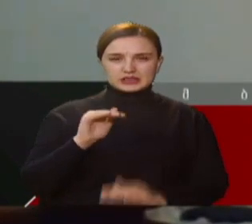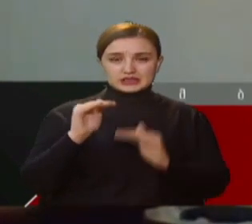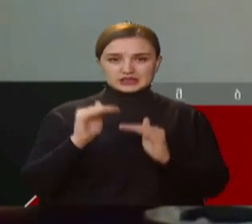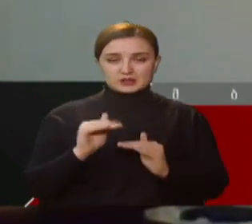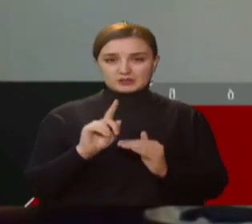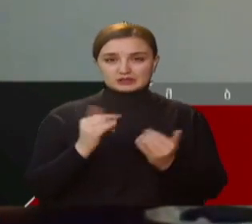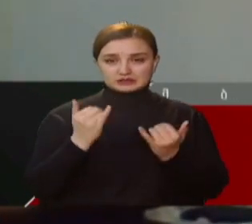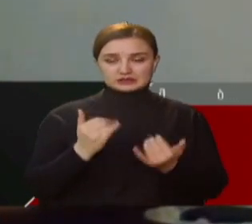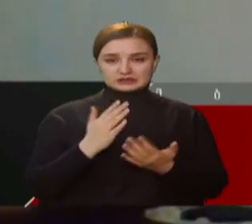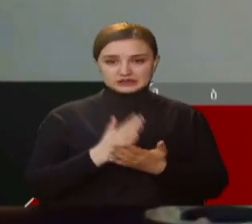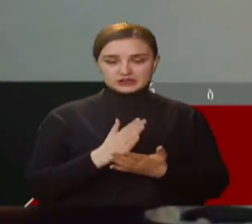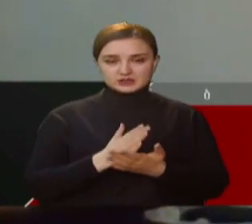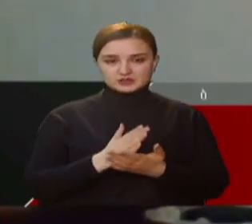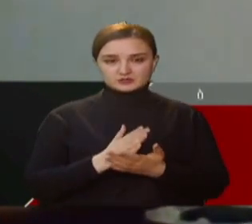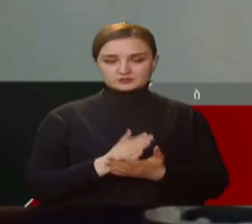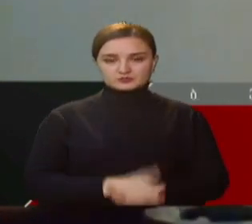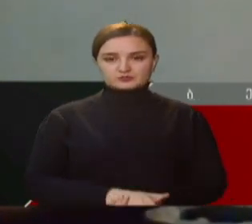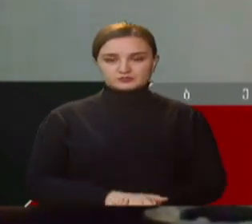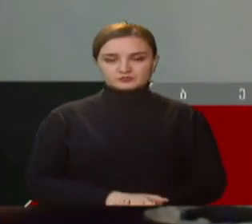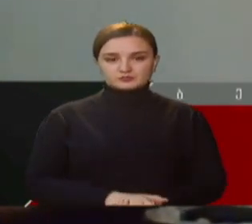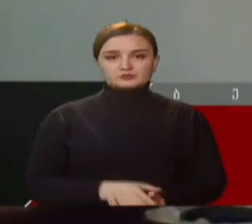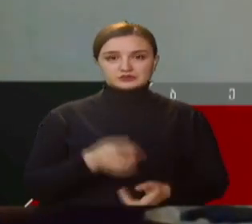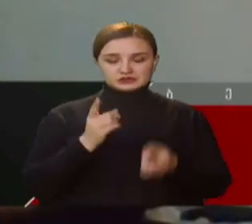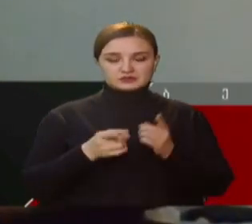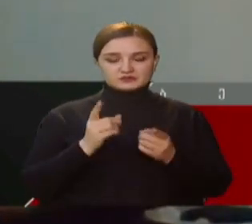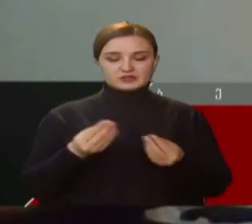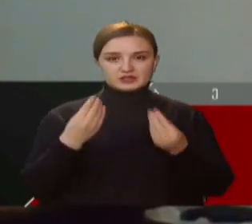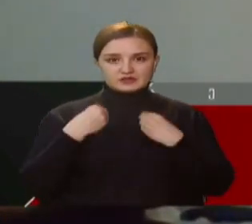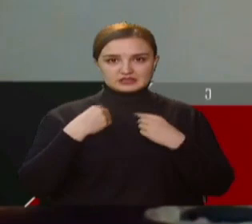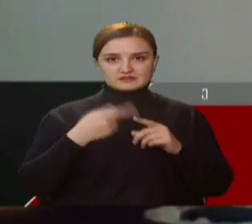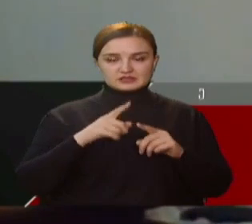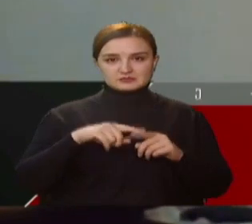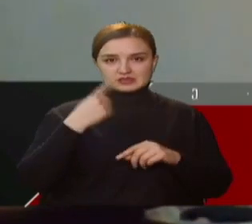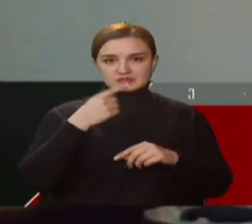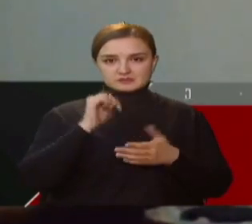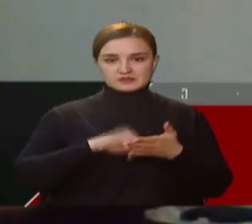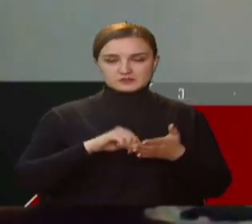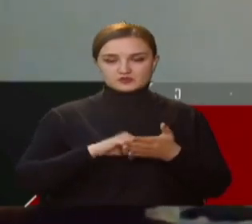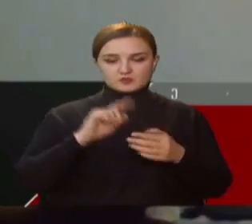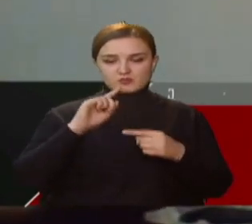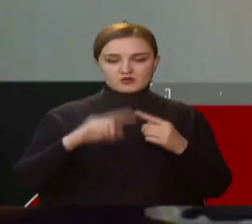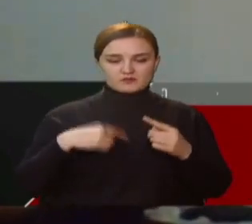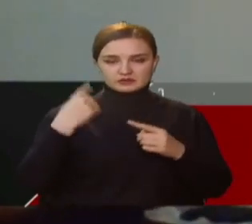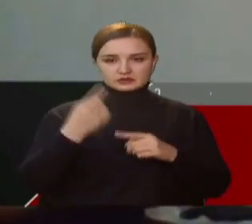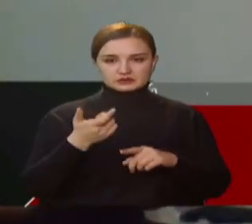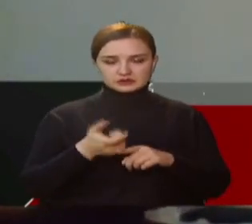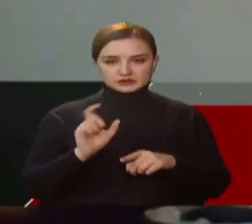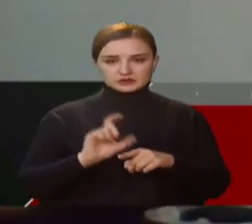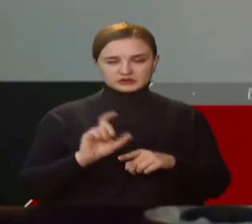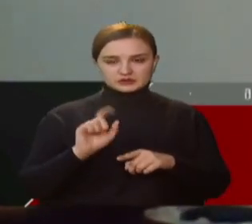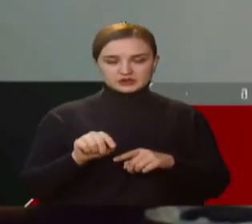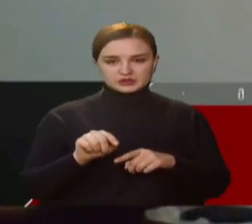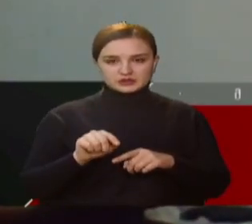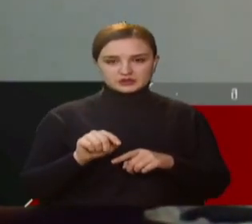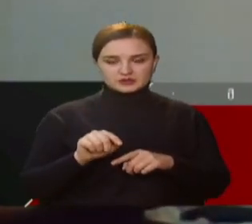dges aris bolotvebshi. Namdot izleva imis tkmis samudzos rom chven momovatsel sakmaot agresiul